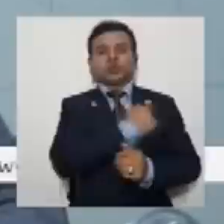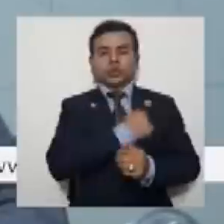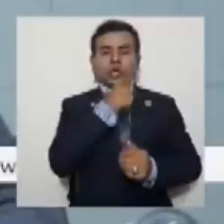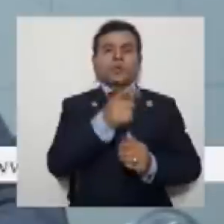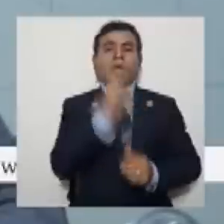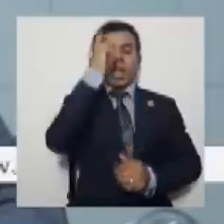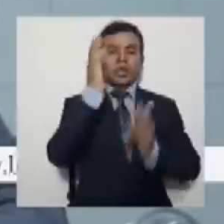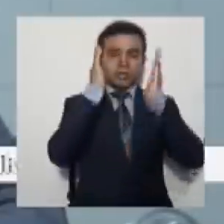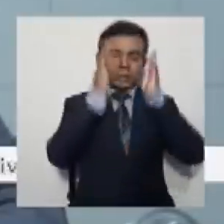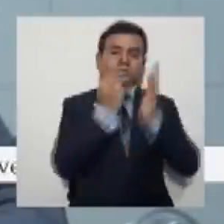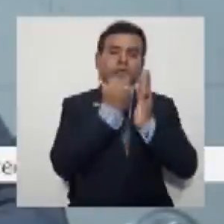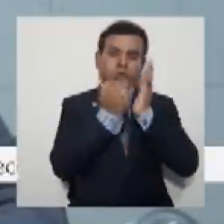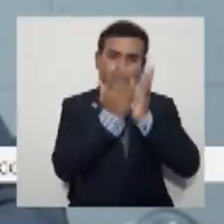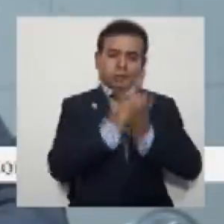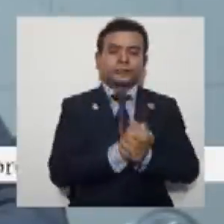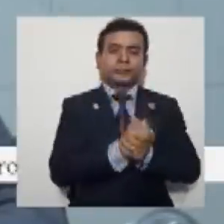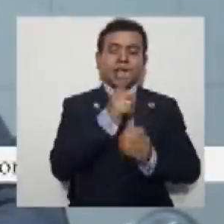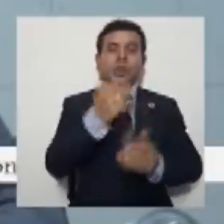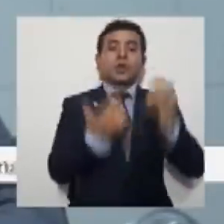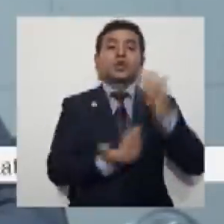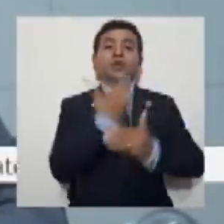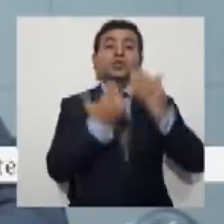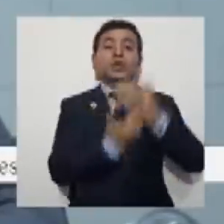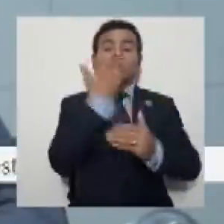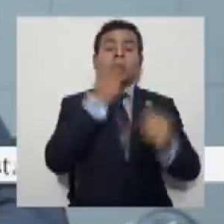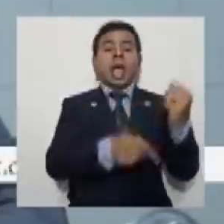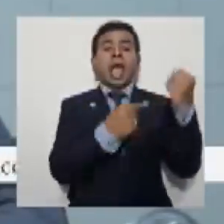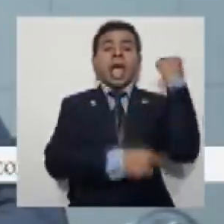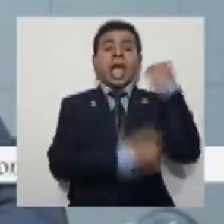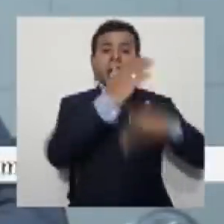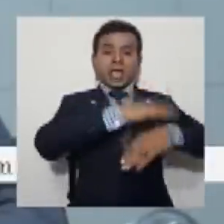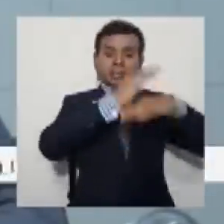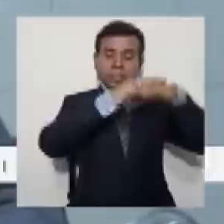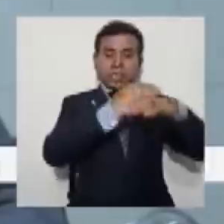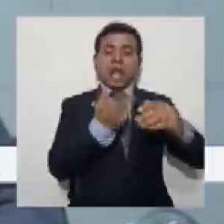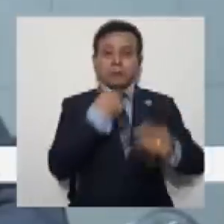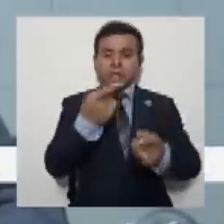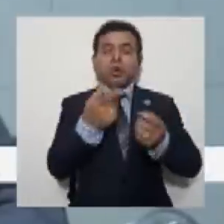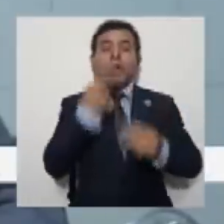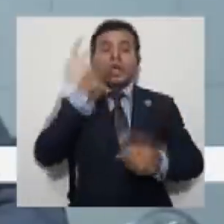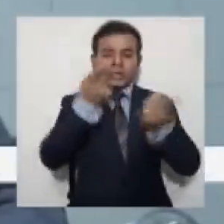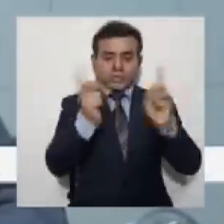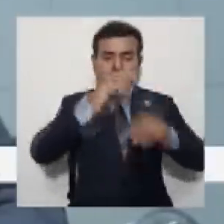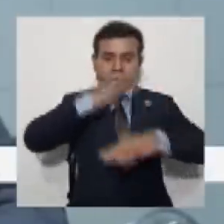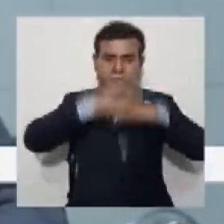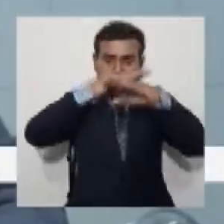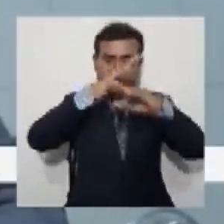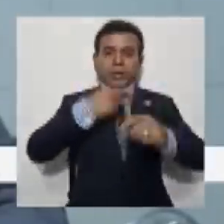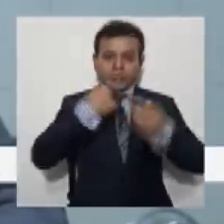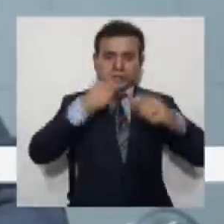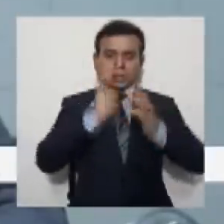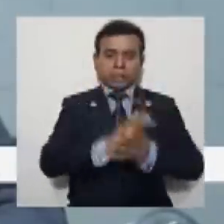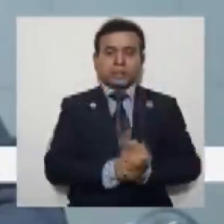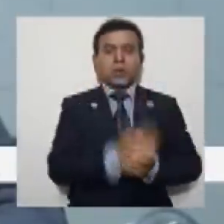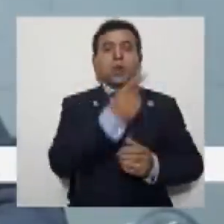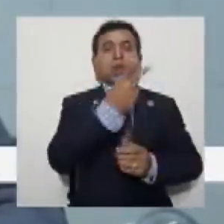এবং বেশ কিছু ডাক্তারদেরও কোয়ারেন্টাইনে যেতে হয়েছে, সেজন্য এমনি পরিস্থিতিতে মাননীয়